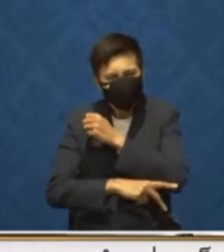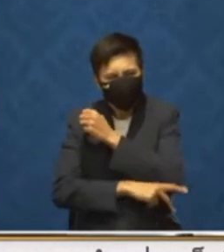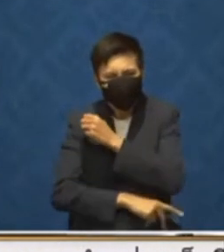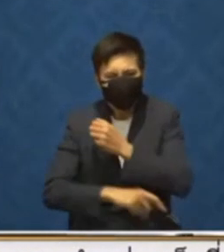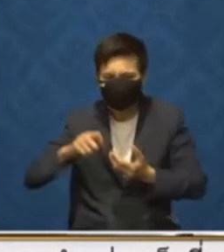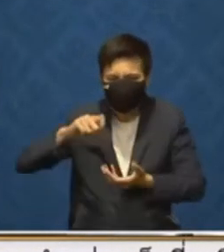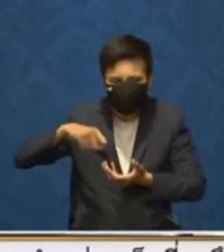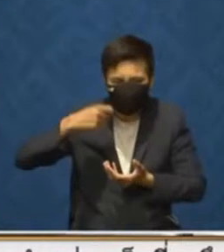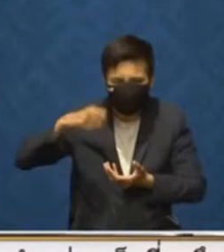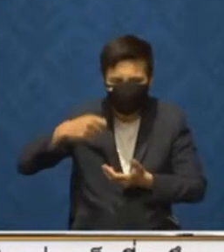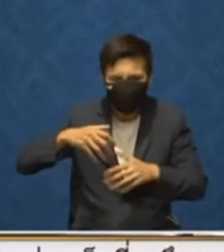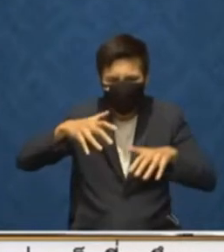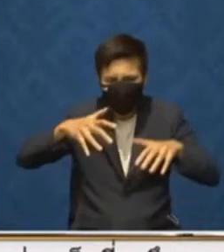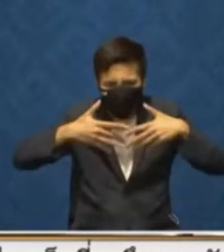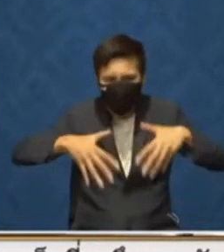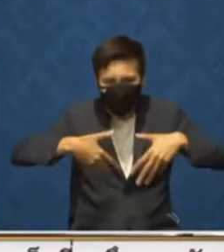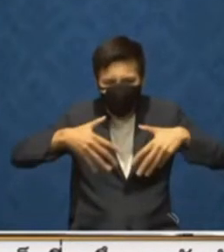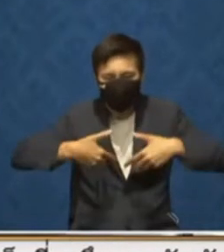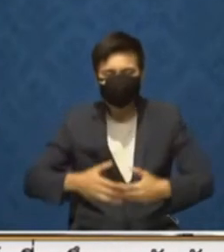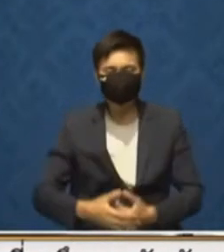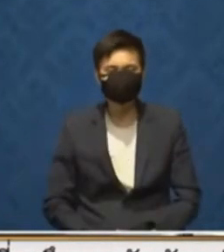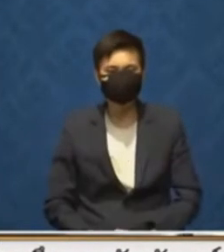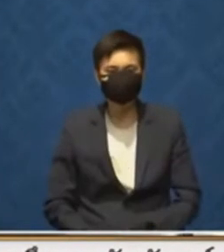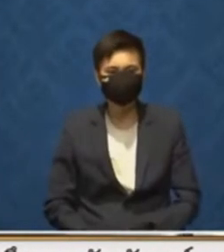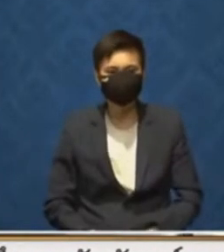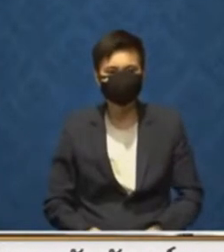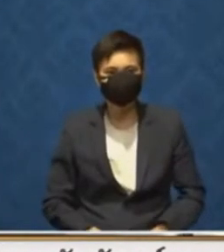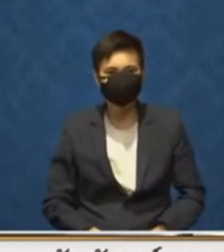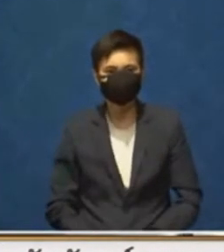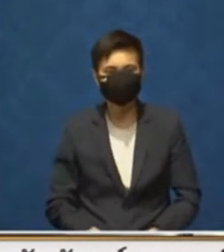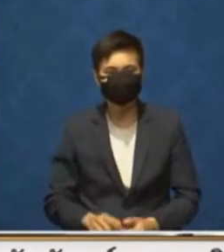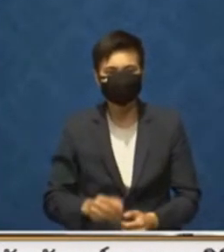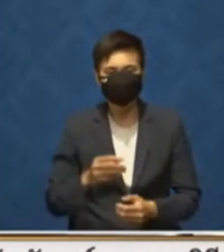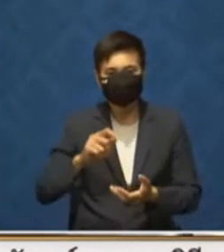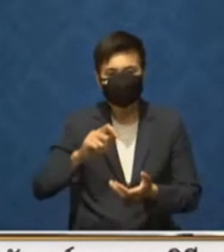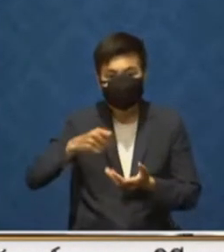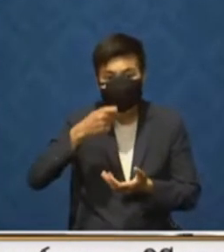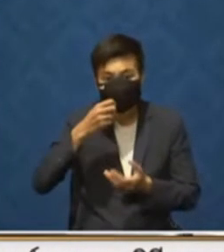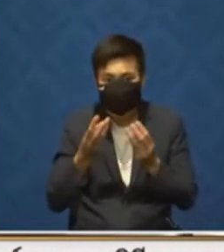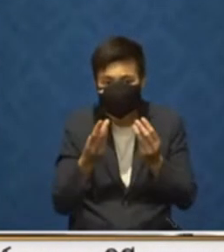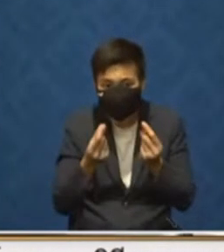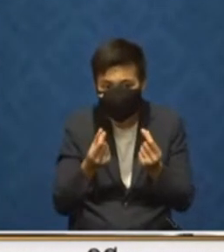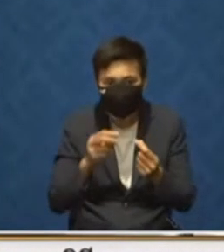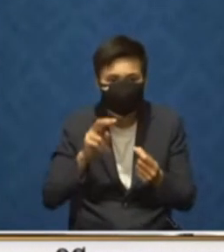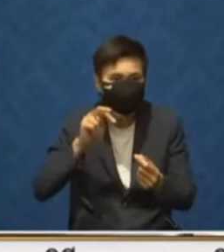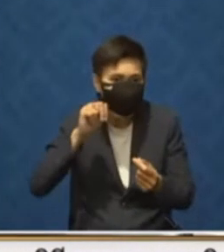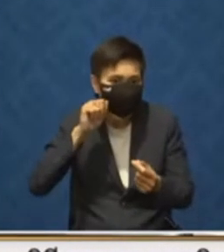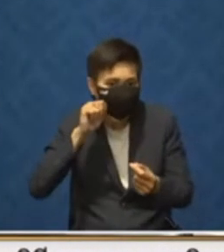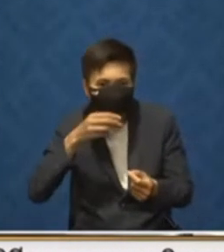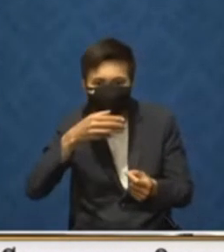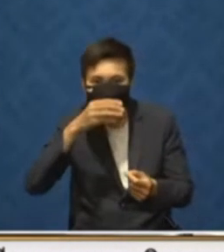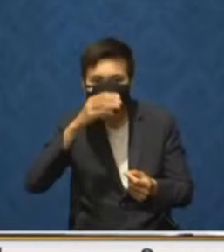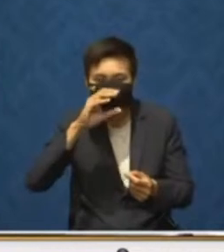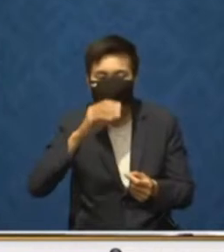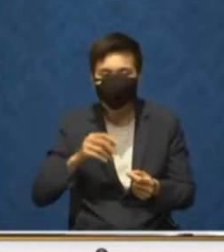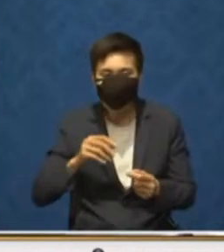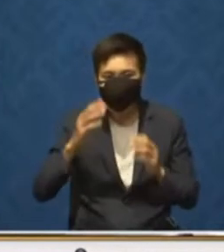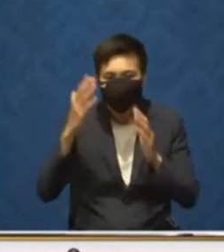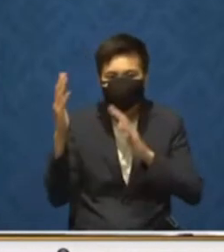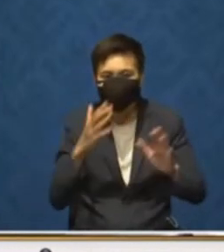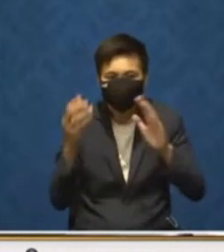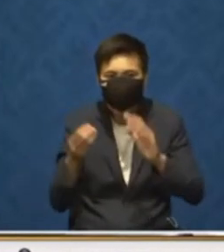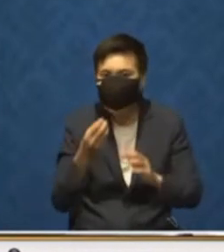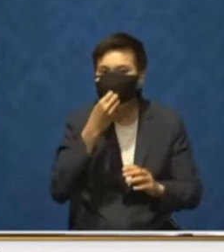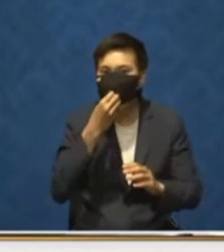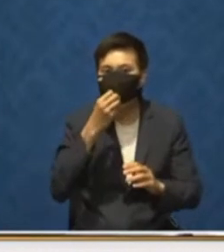ประธานที่กิโลการ์ดกินทั้งดินกินทั้งน้ำกินทั้งลมกิน